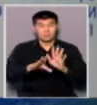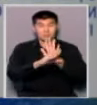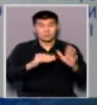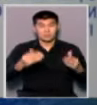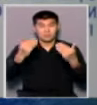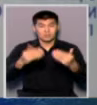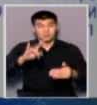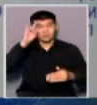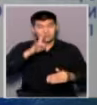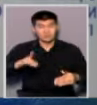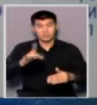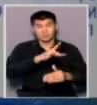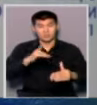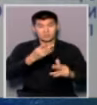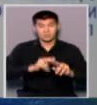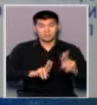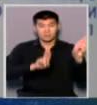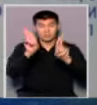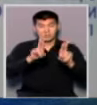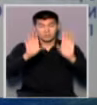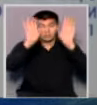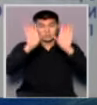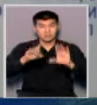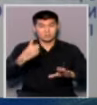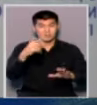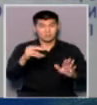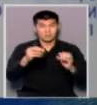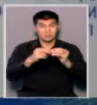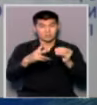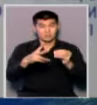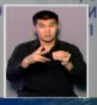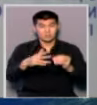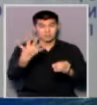туралы Қазақстан Республикасының конституциялық заңының